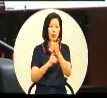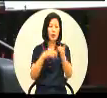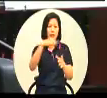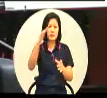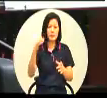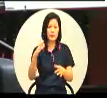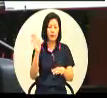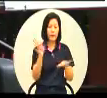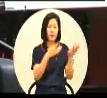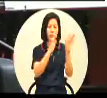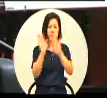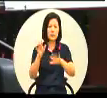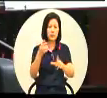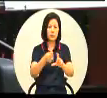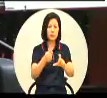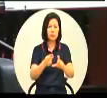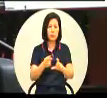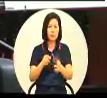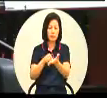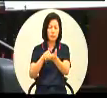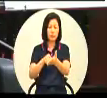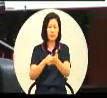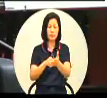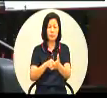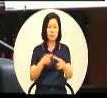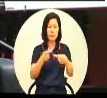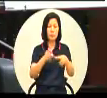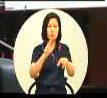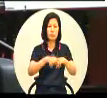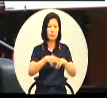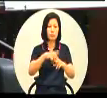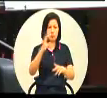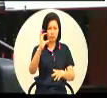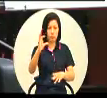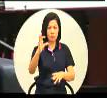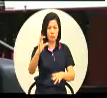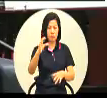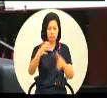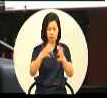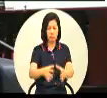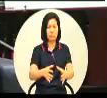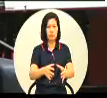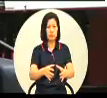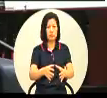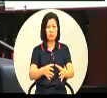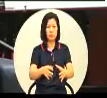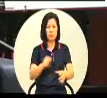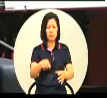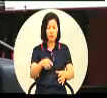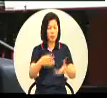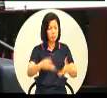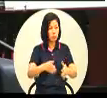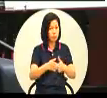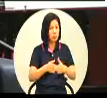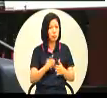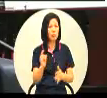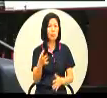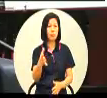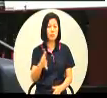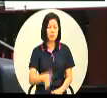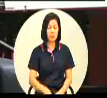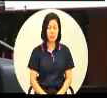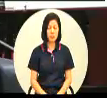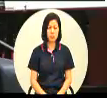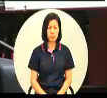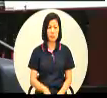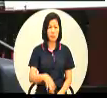来争取这个公共民宿。这個、公共民宿是哪只哪重要？大社关山